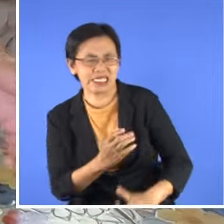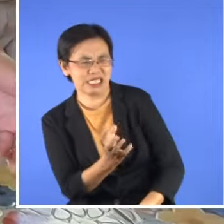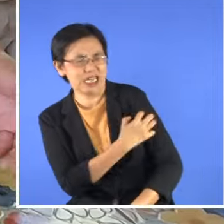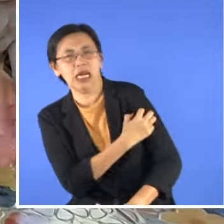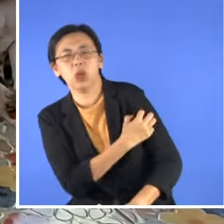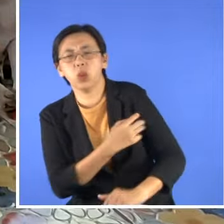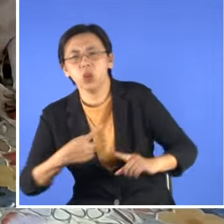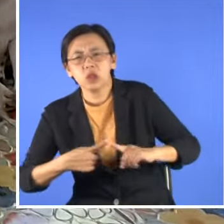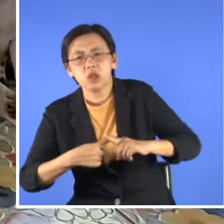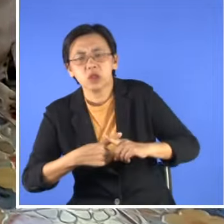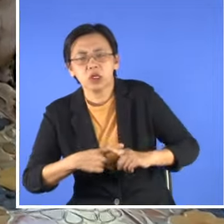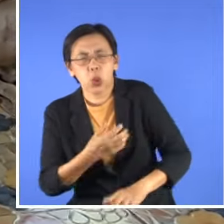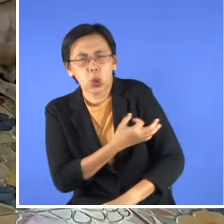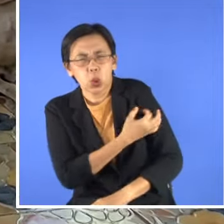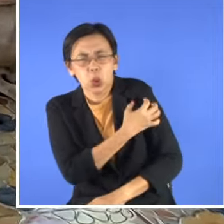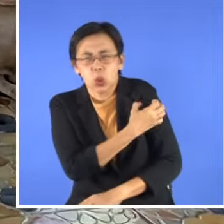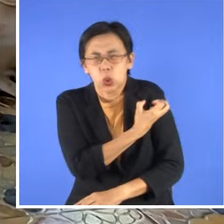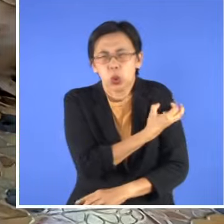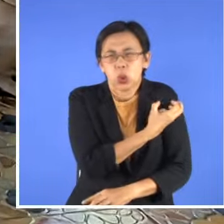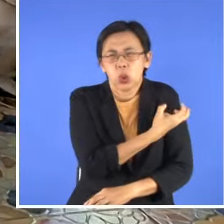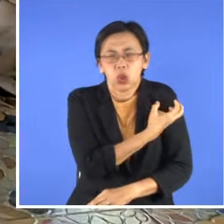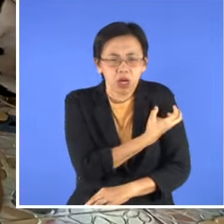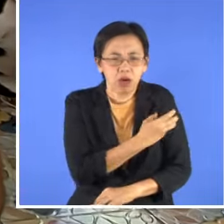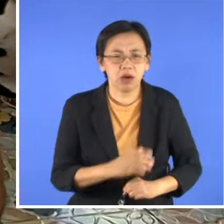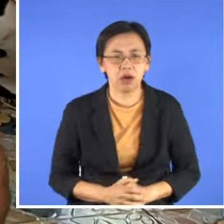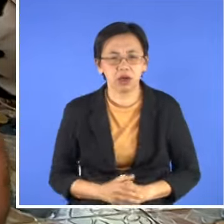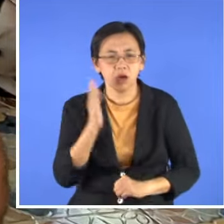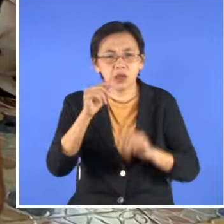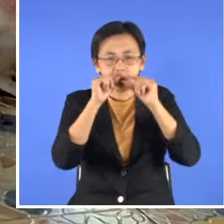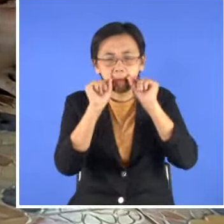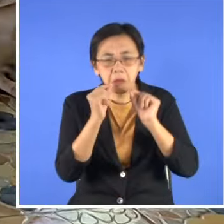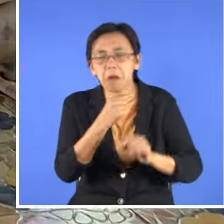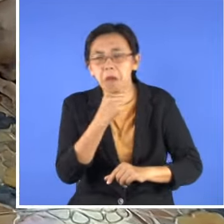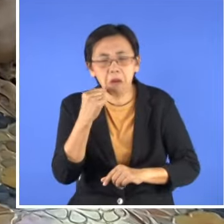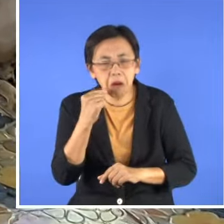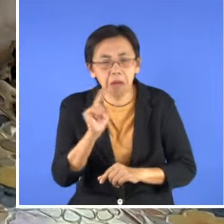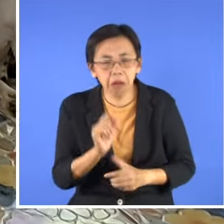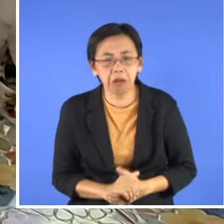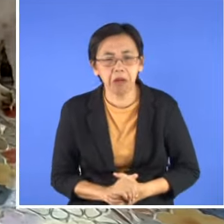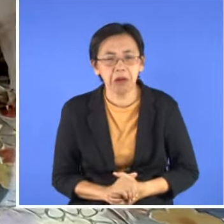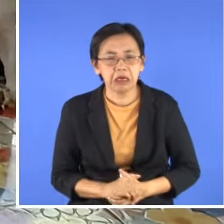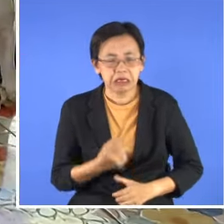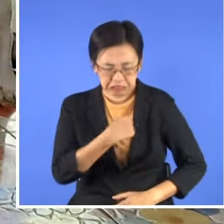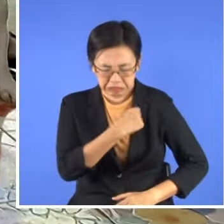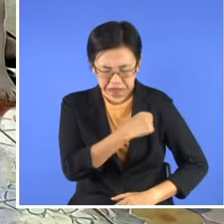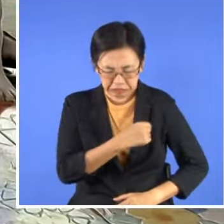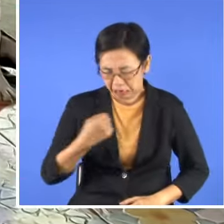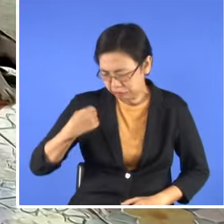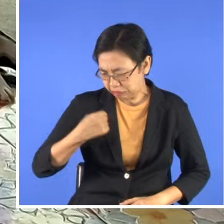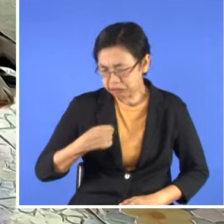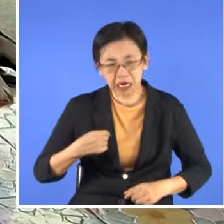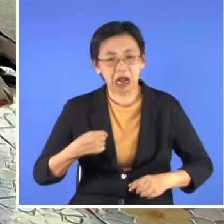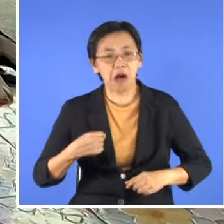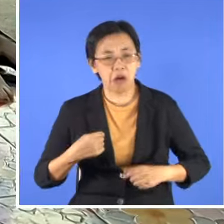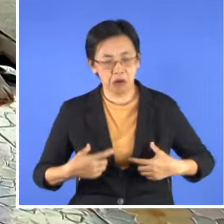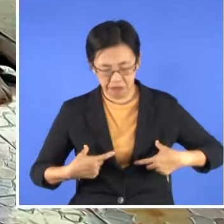ตัวเนี่ยนะฮะคุณกฤษฎาคำเทศเนี่ยโอ้โหดูรูปร่างนะมีการสักเนี่ยบนแผ่นหน้าอกเนี่ย2ปีก